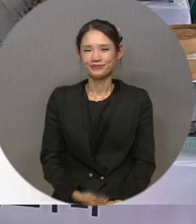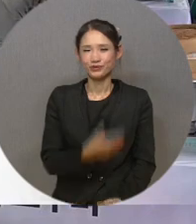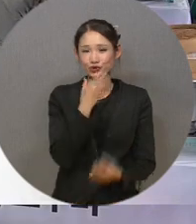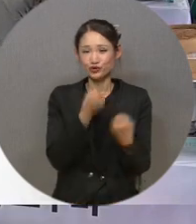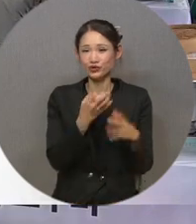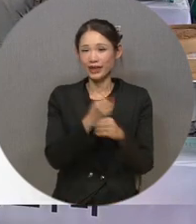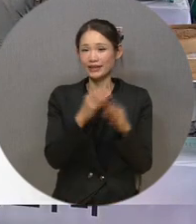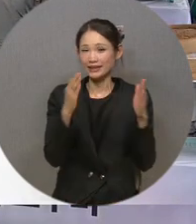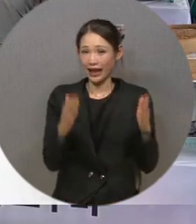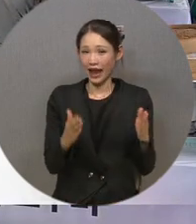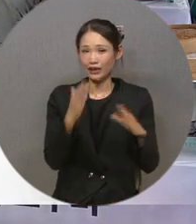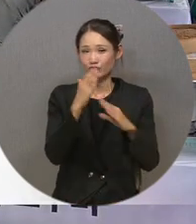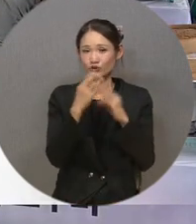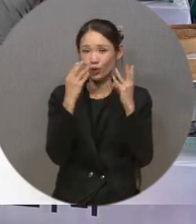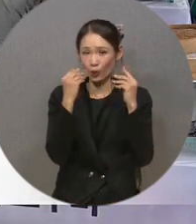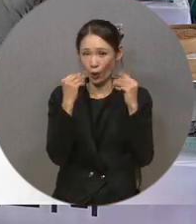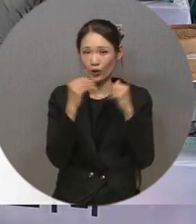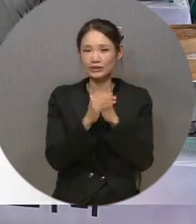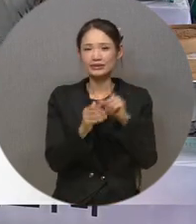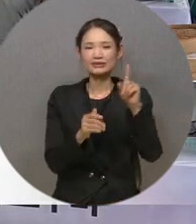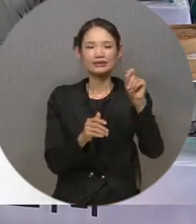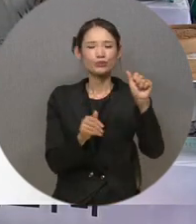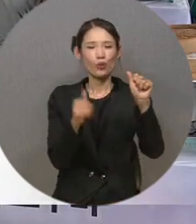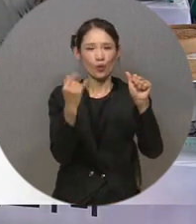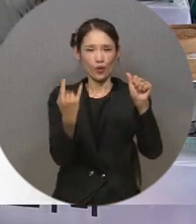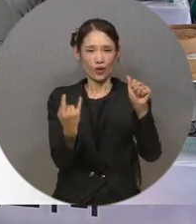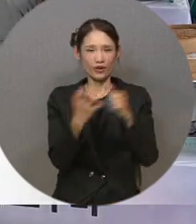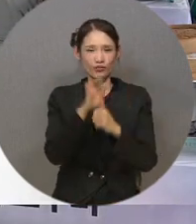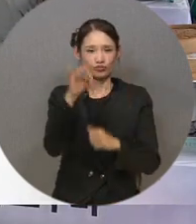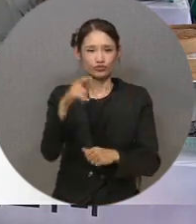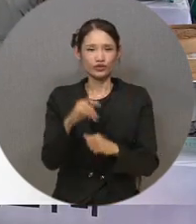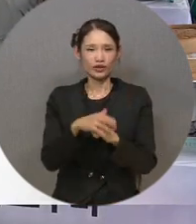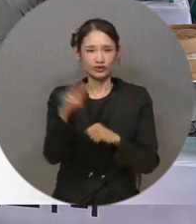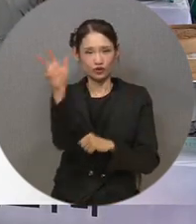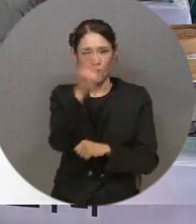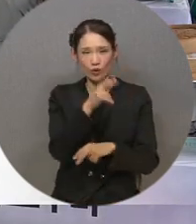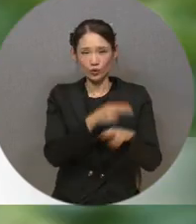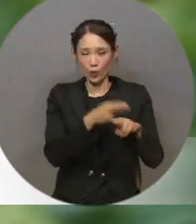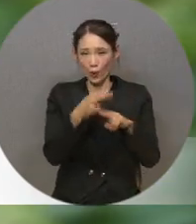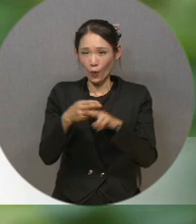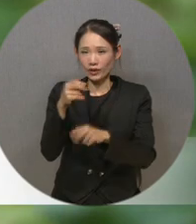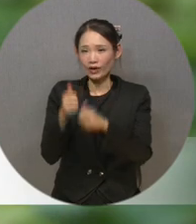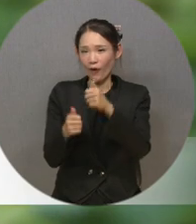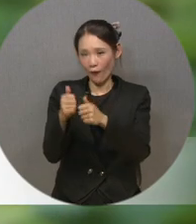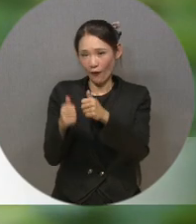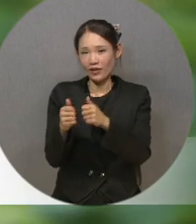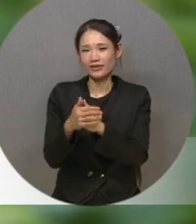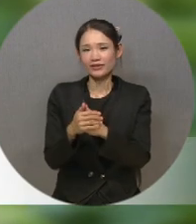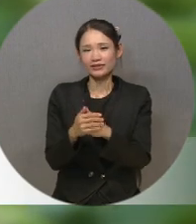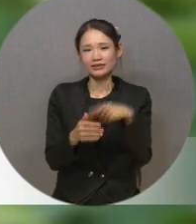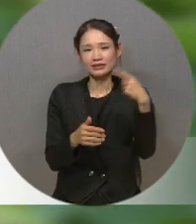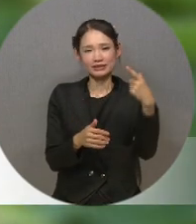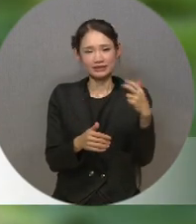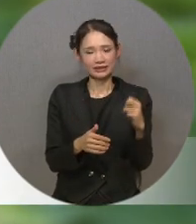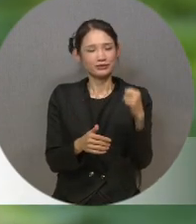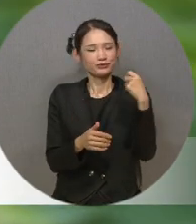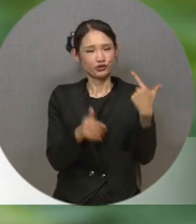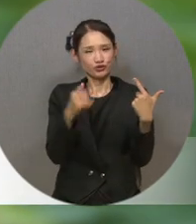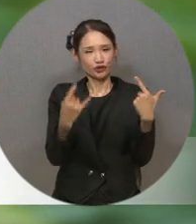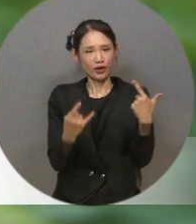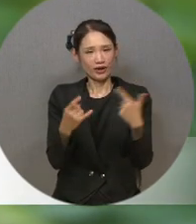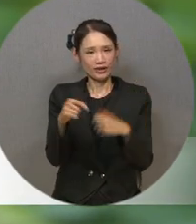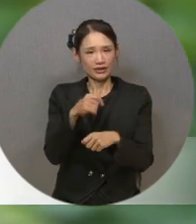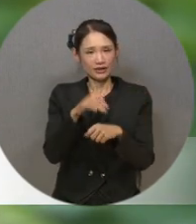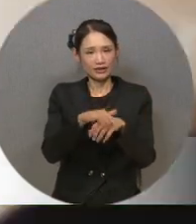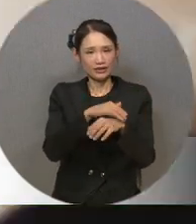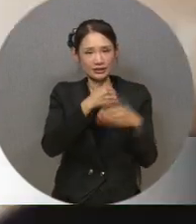기간 중 토요일에는 제15회 황토골 무안 전국 요리 경연대회와 제26회 무안연꽃 사생실기대회도